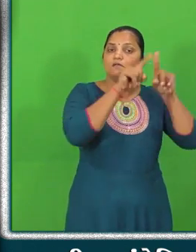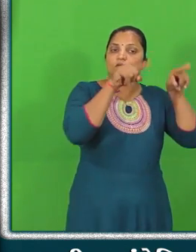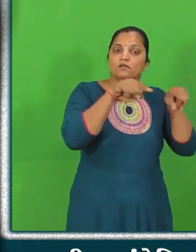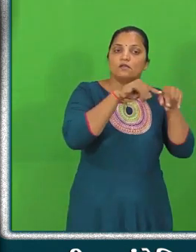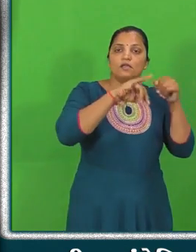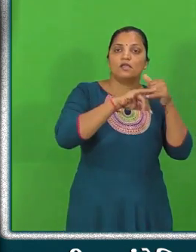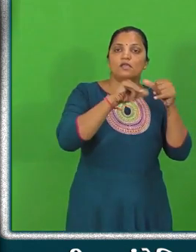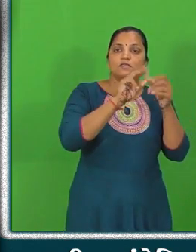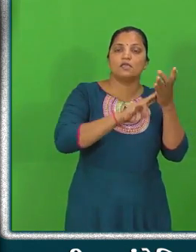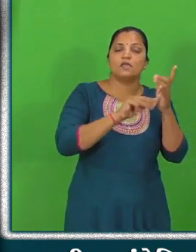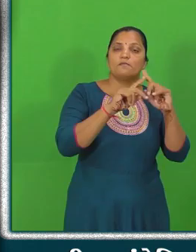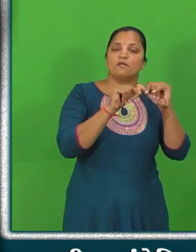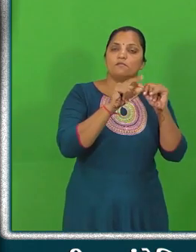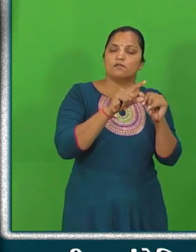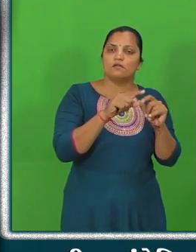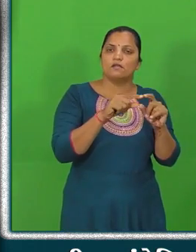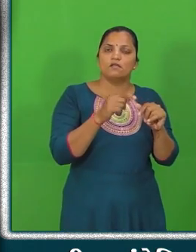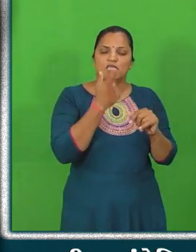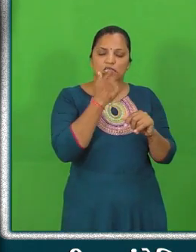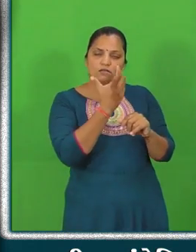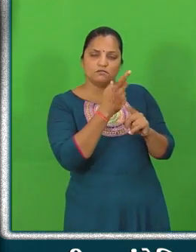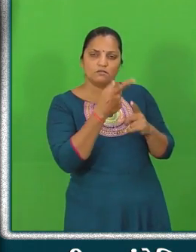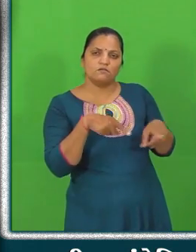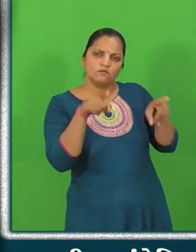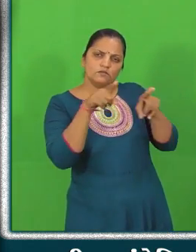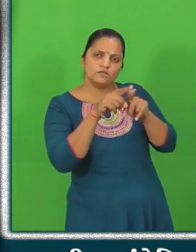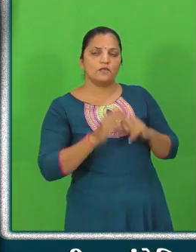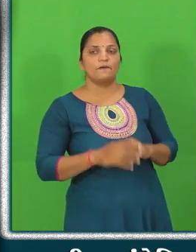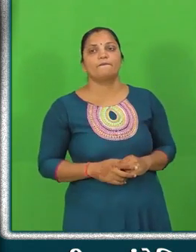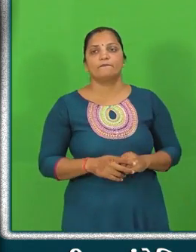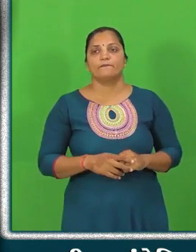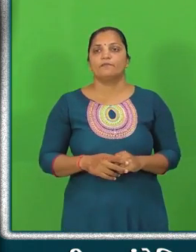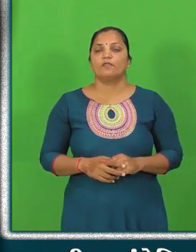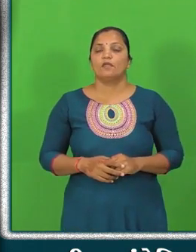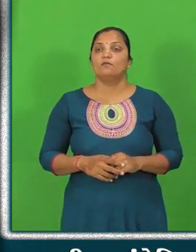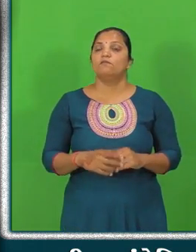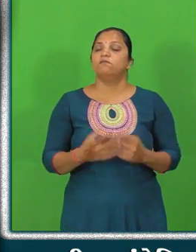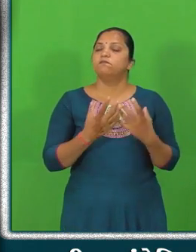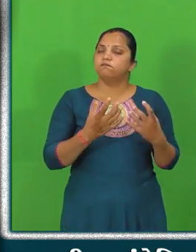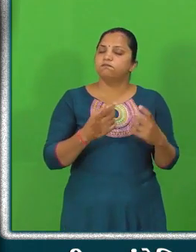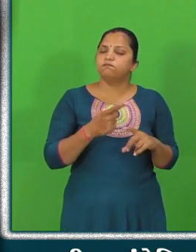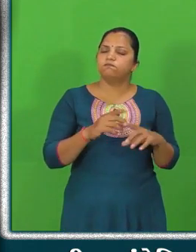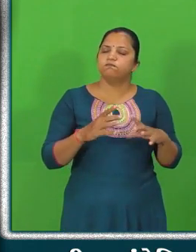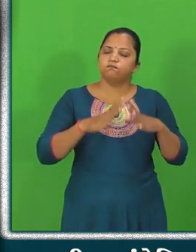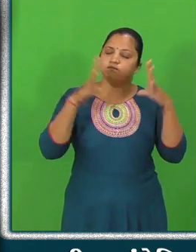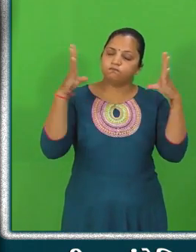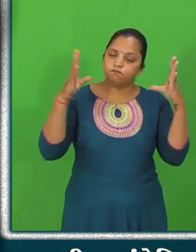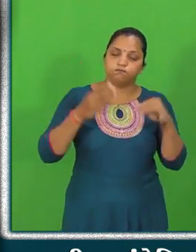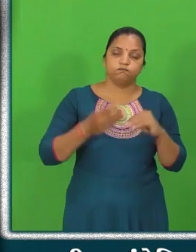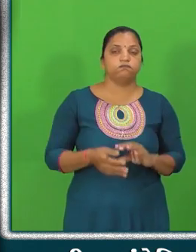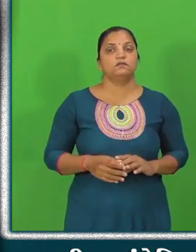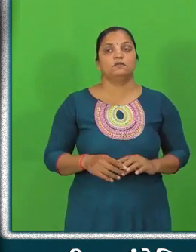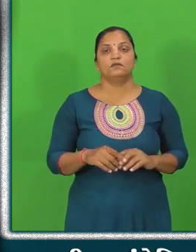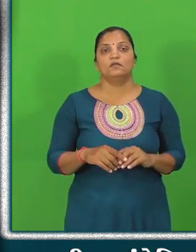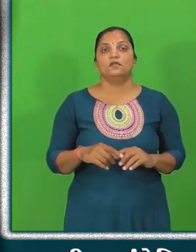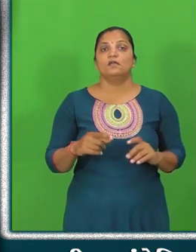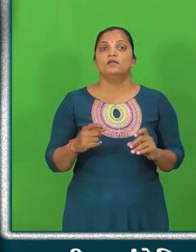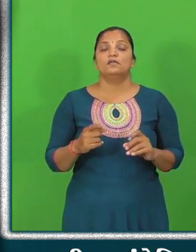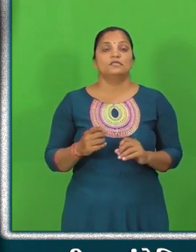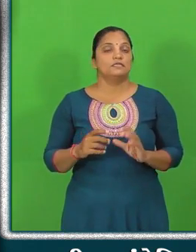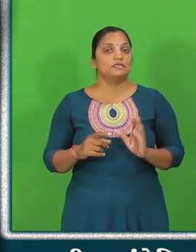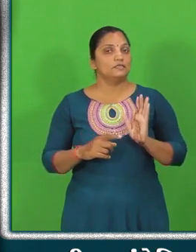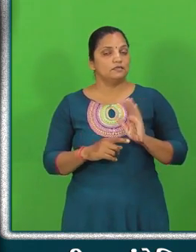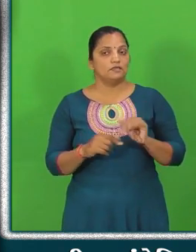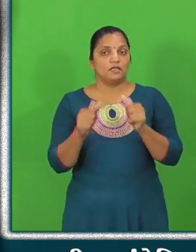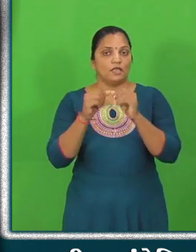છે, ઓકે, તો અહીંયા વસ્તુ કરતા વસ્તુનું પ્રતિબિંબ ઘણું મોટું મળ્યું, ચત્તું મળ્યું, ચત્તું